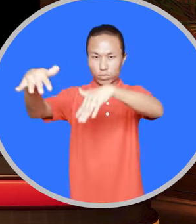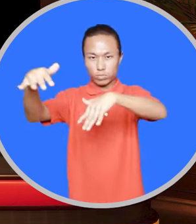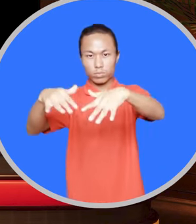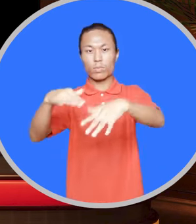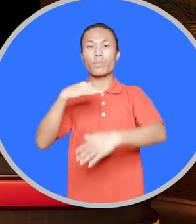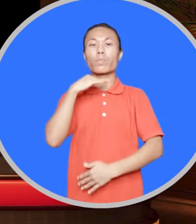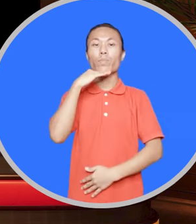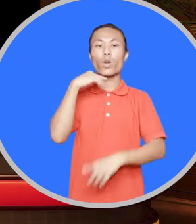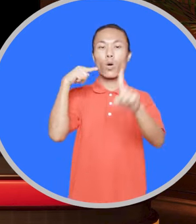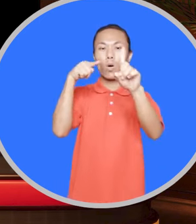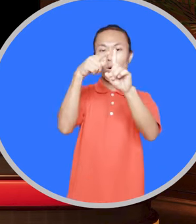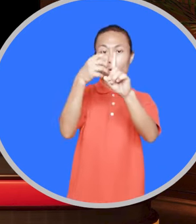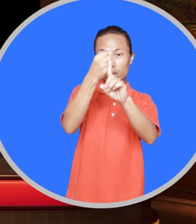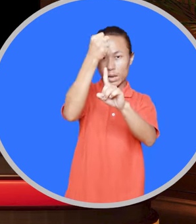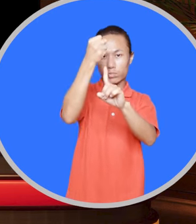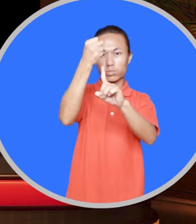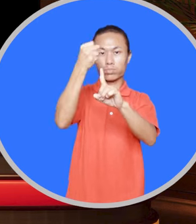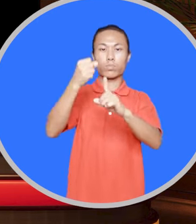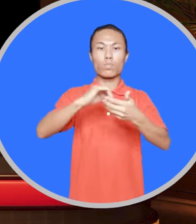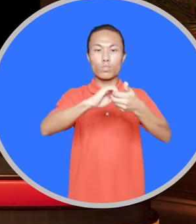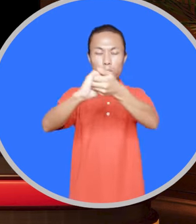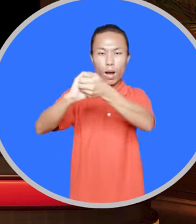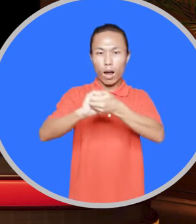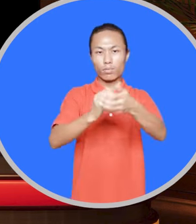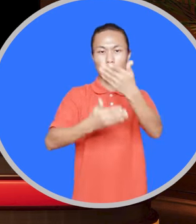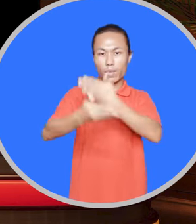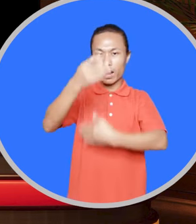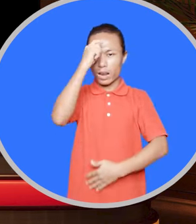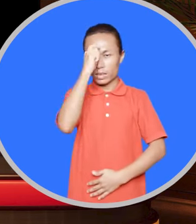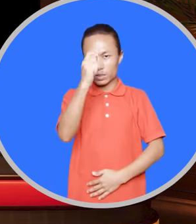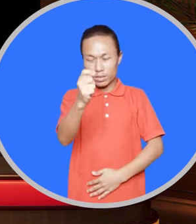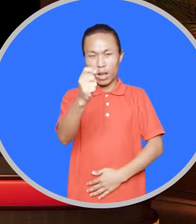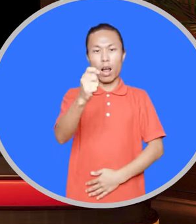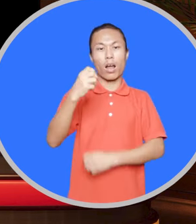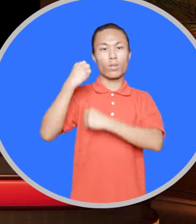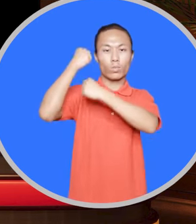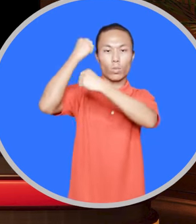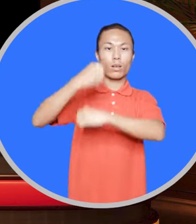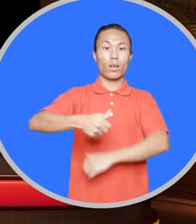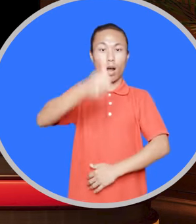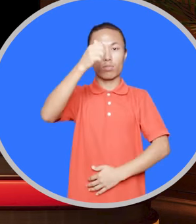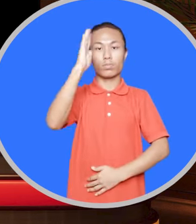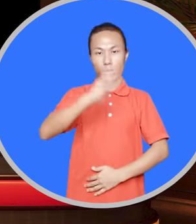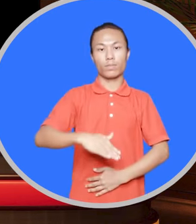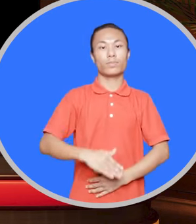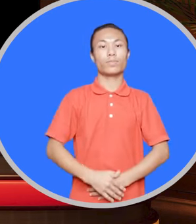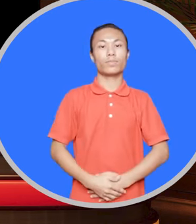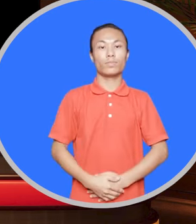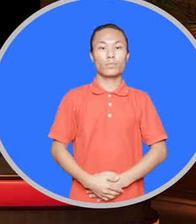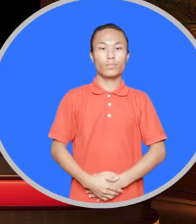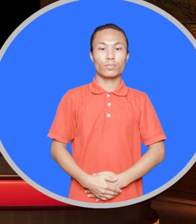ည်ယုံကြည်မှုအပြန်အလှန်အသိမှတ်ပြုမှုပူးပေါင်းဆောင်ရွက်မှုတို့ဖြင့်ပြည်သူတို့ရဲ့မျှော်လင့်ချက်အားလက်တွေ့ကျကျအ